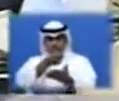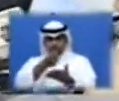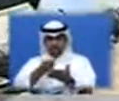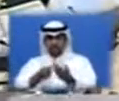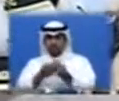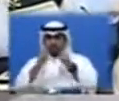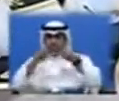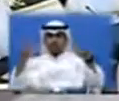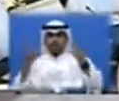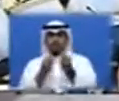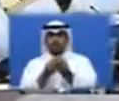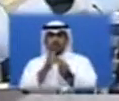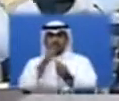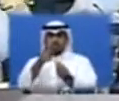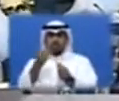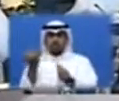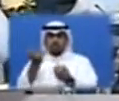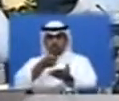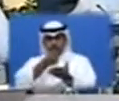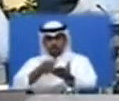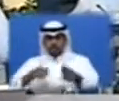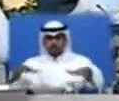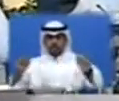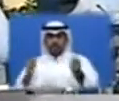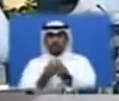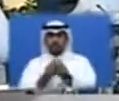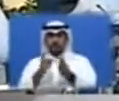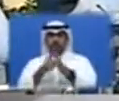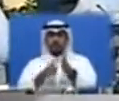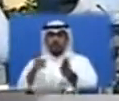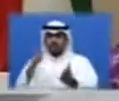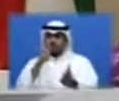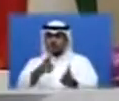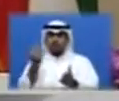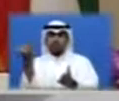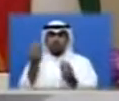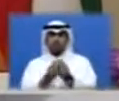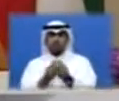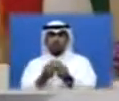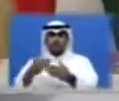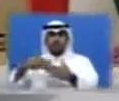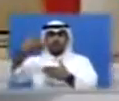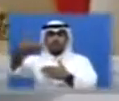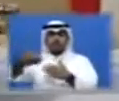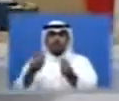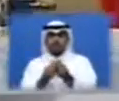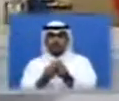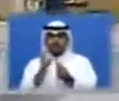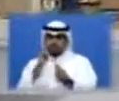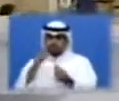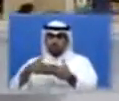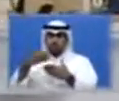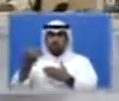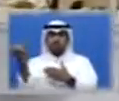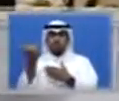الإيضاحية، والذي تم إعداده في ضوء الواقع التطبيقي للقانون على مدى 3 عقود من صدوره،